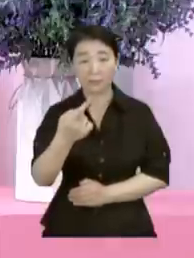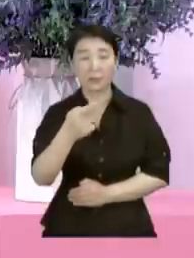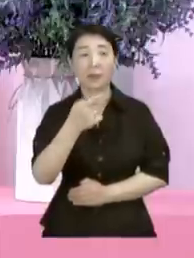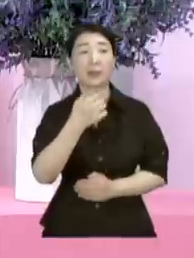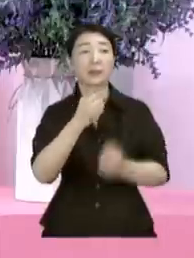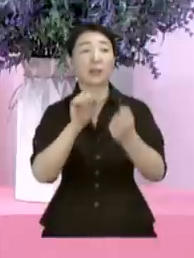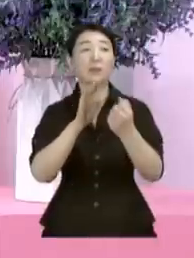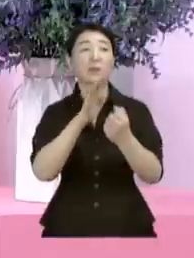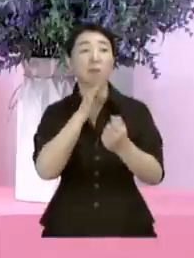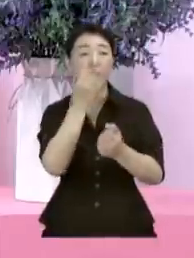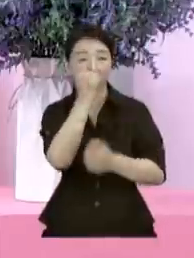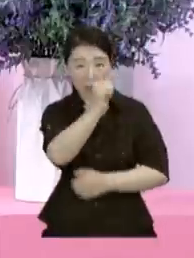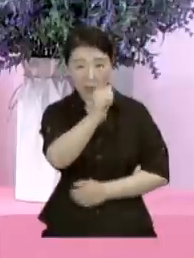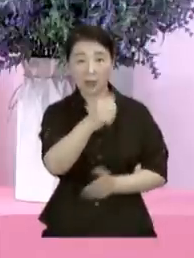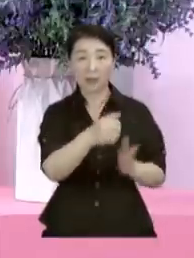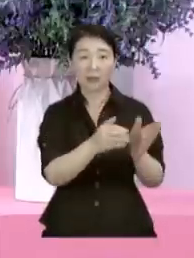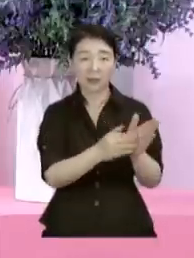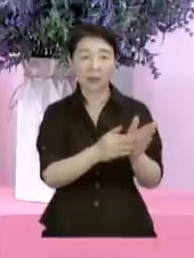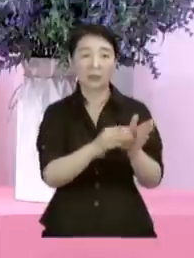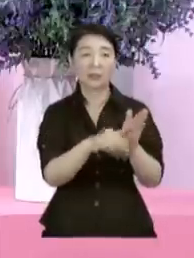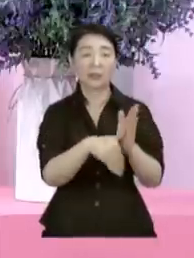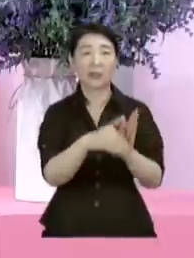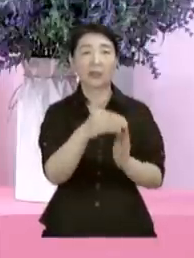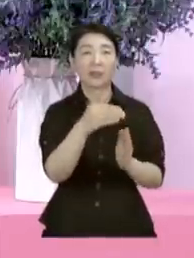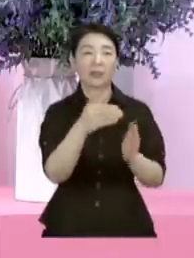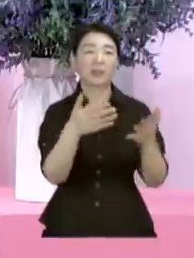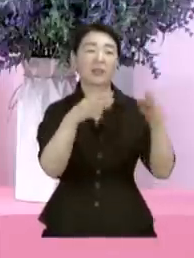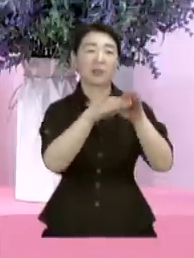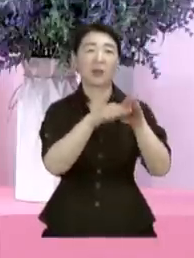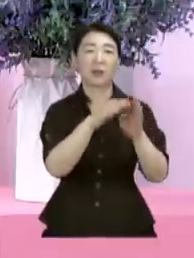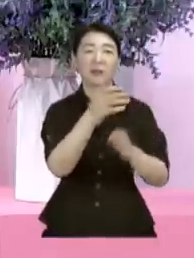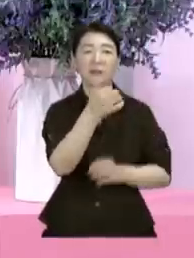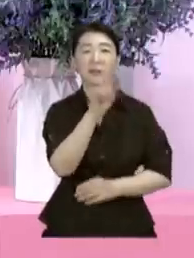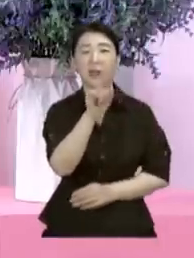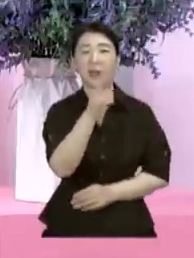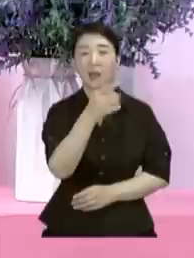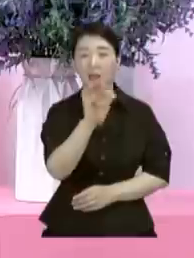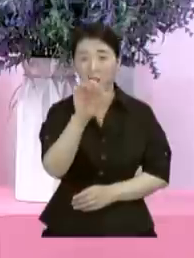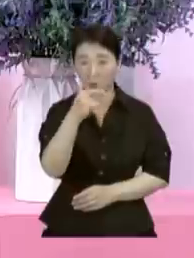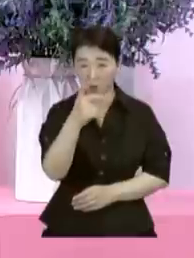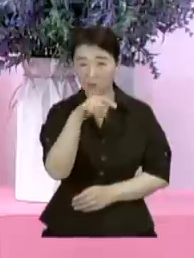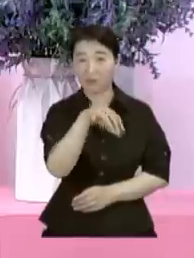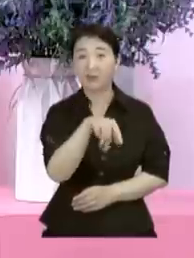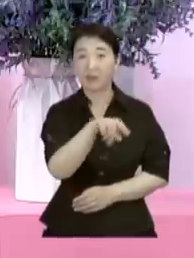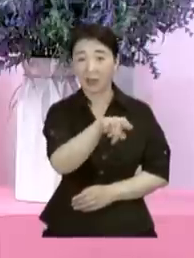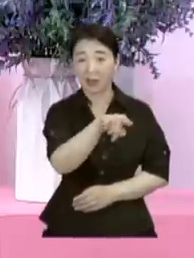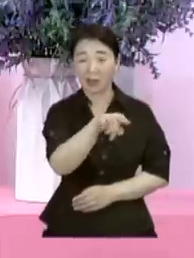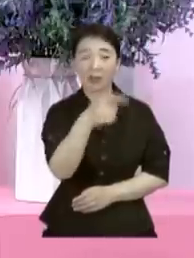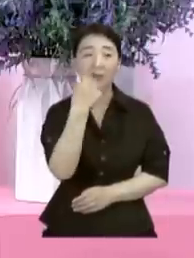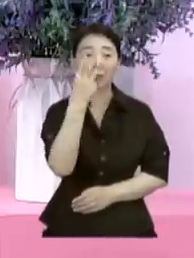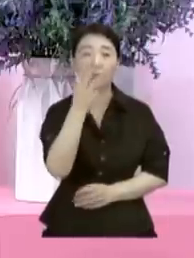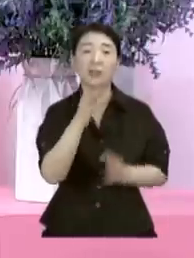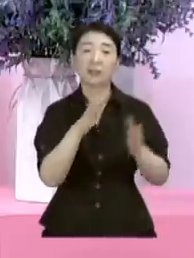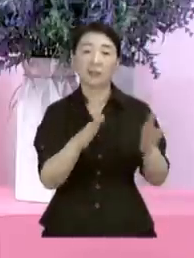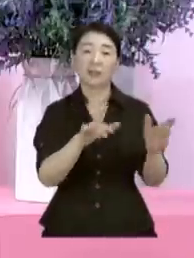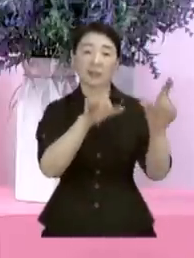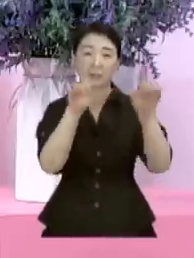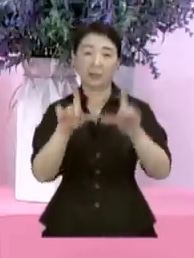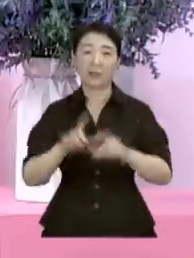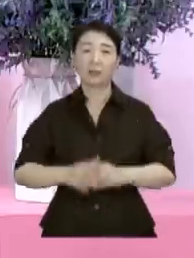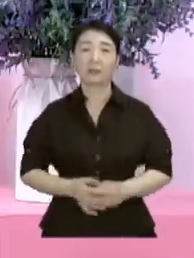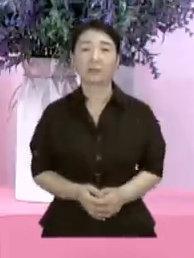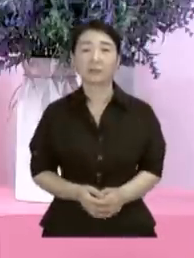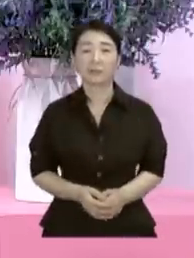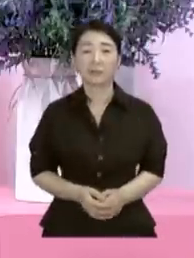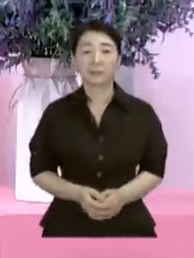이분이 진짜 탈북민이다라는 게 정해지면 하나원으로 가셔요. 그렇구나. 예, 그래서 그 하나원에서 한 3개월 정도 이제